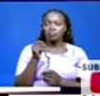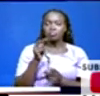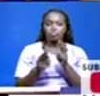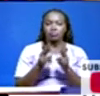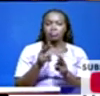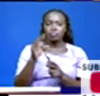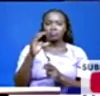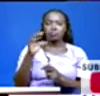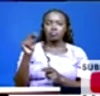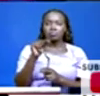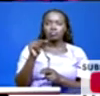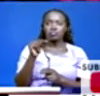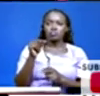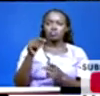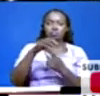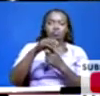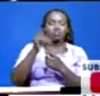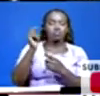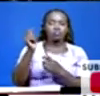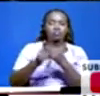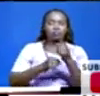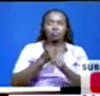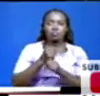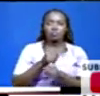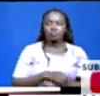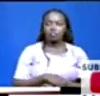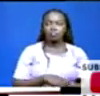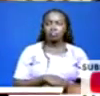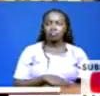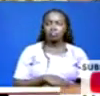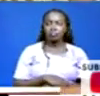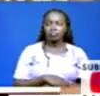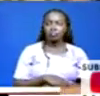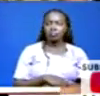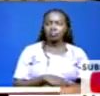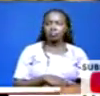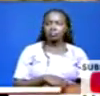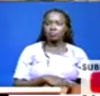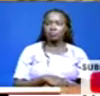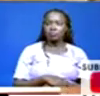2022 CNN Hero of the Year is Nelly Cheboi.